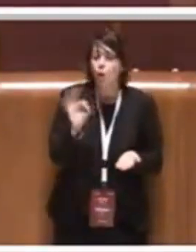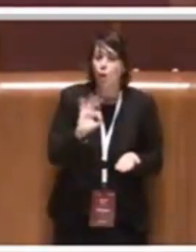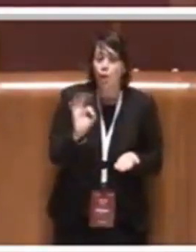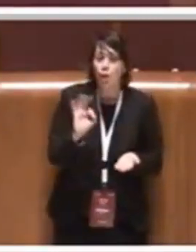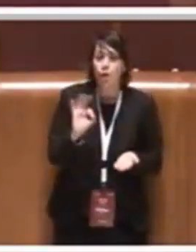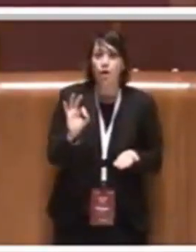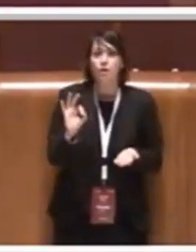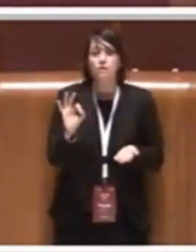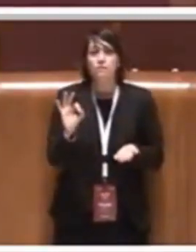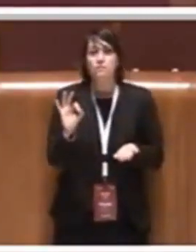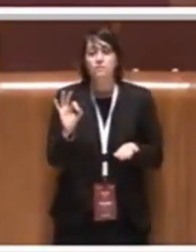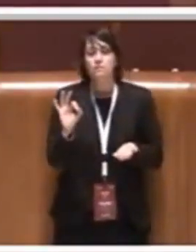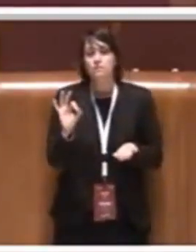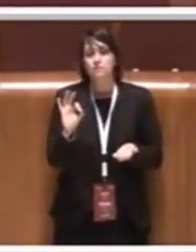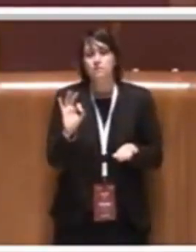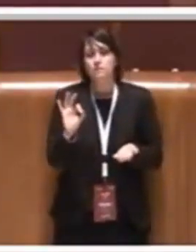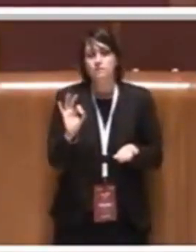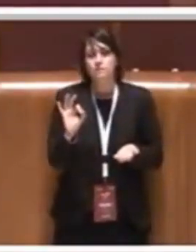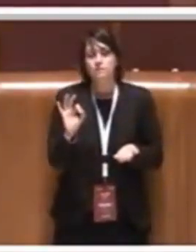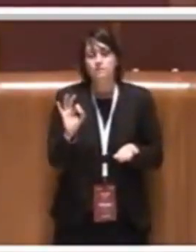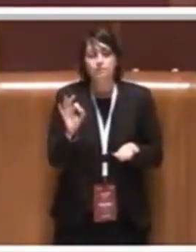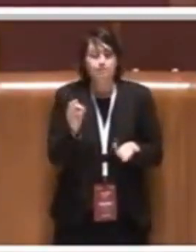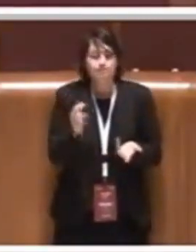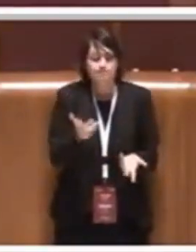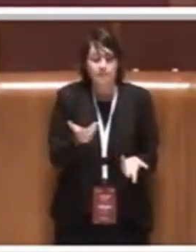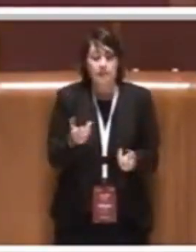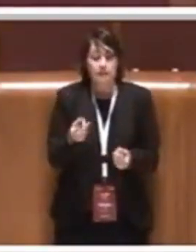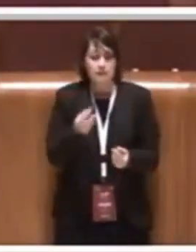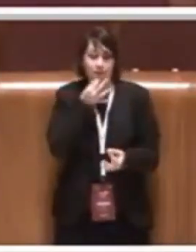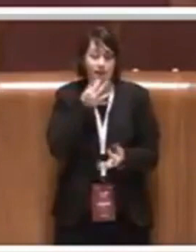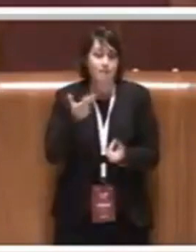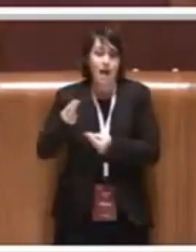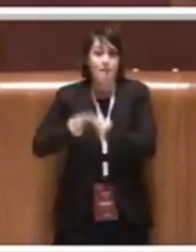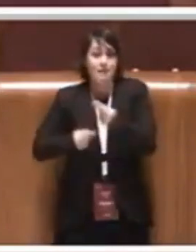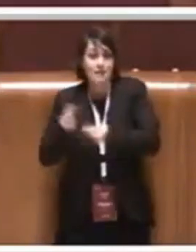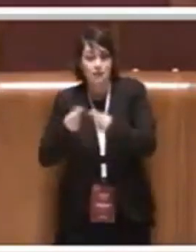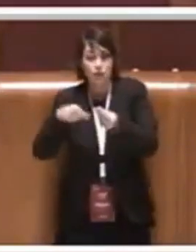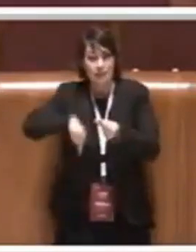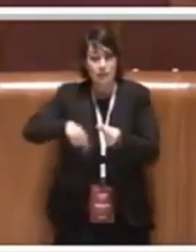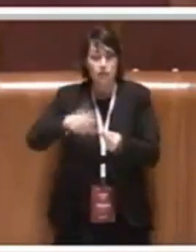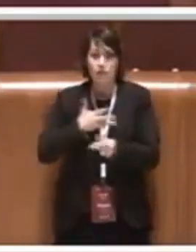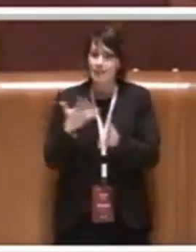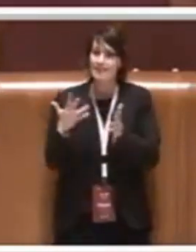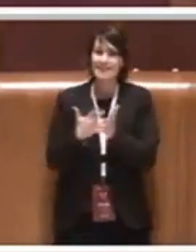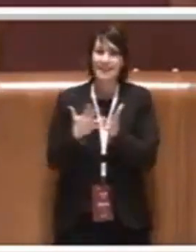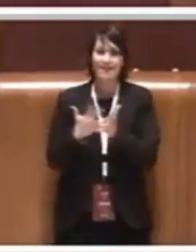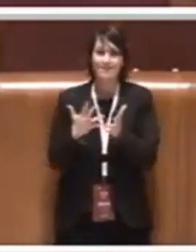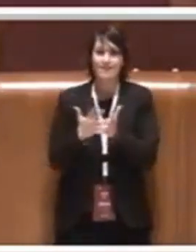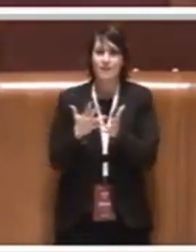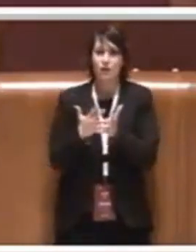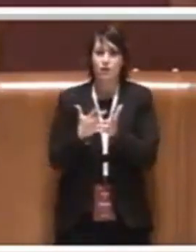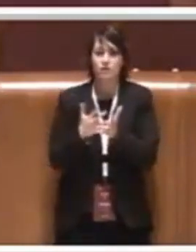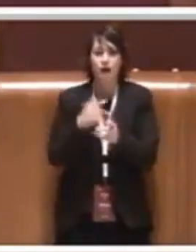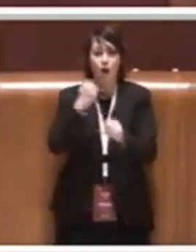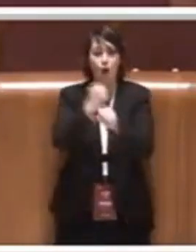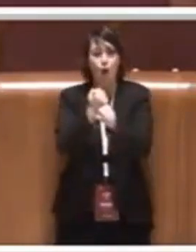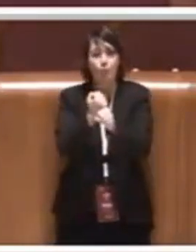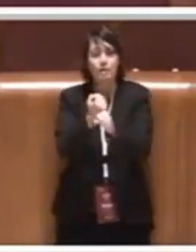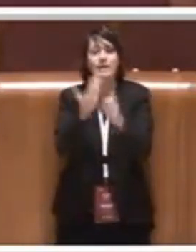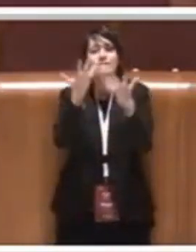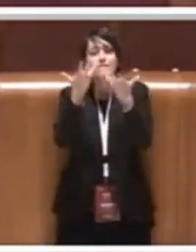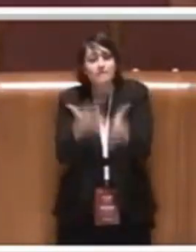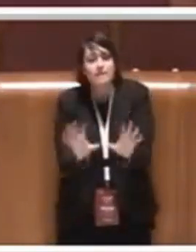insomma, per l'amministrazione diventa veramente difficoltoso riuscire a far completare